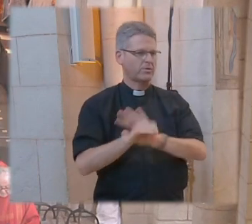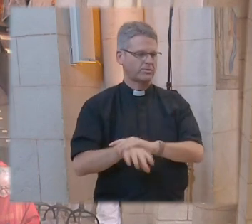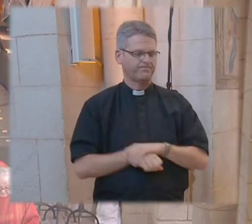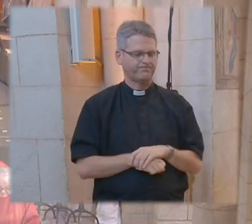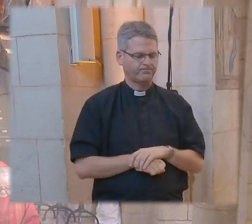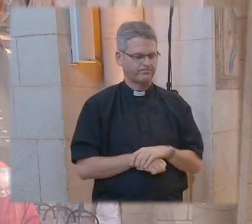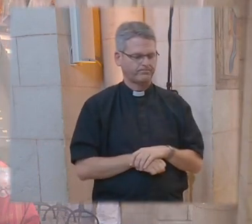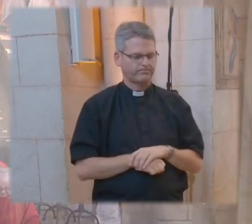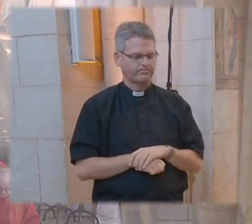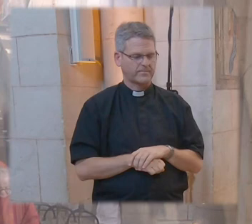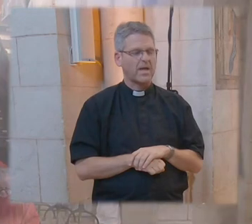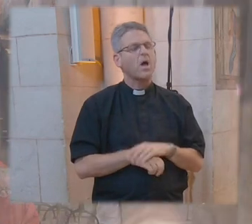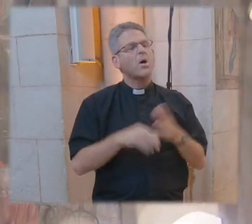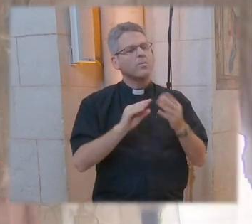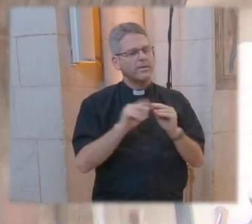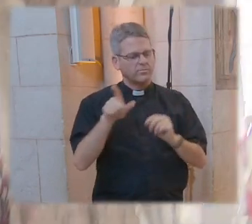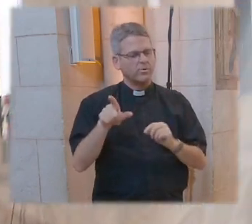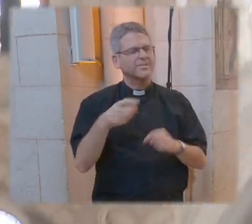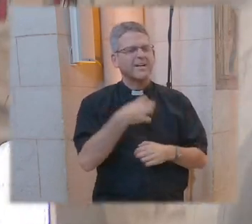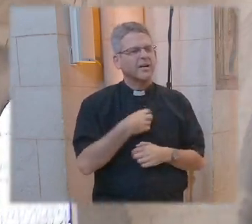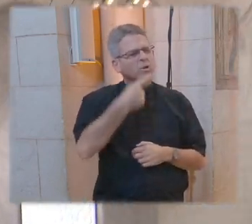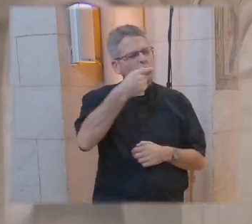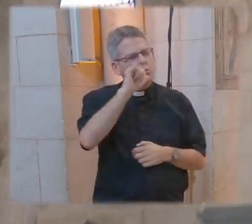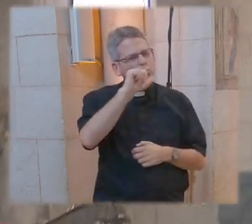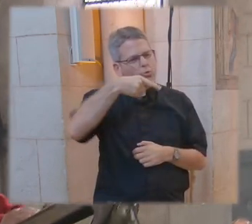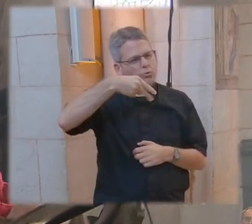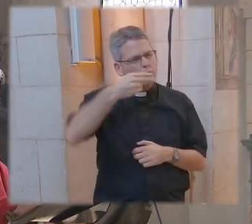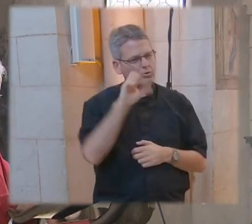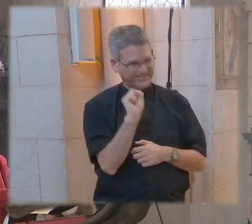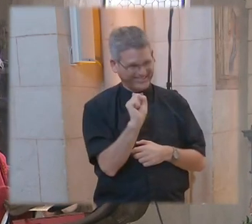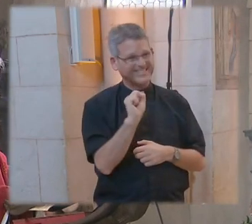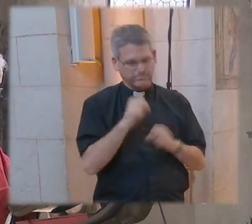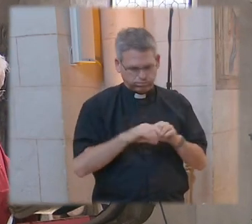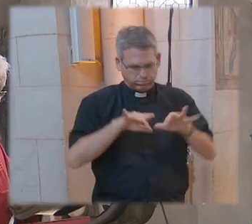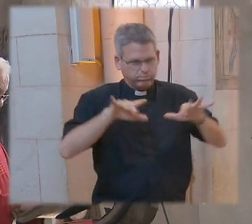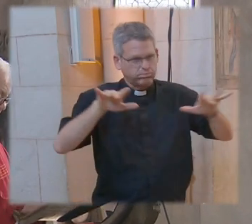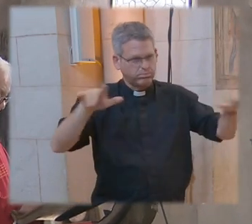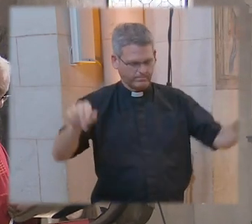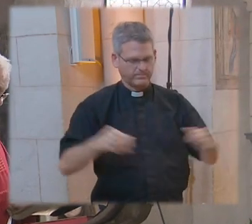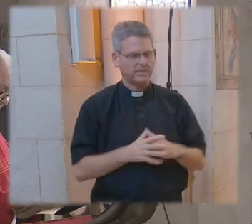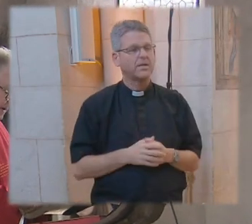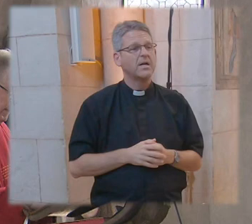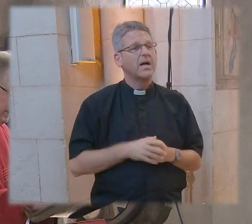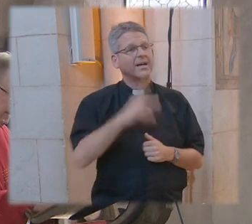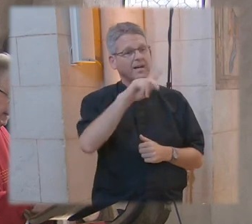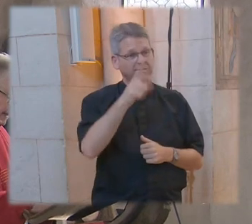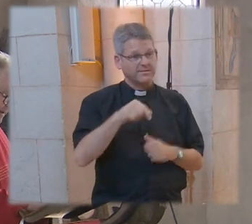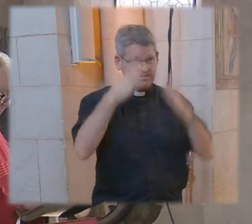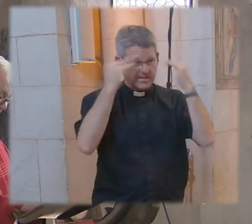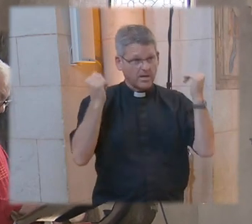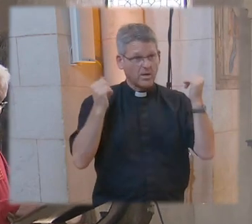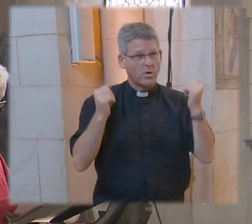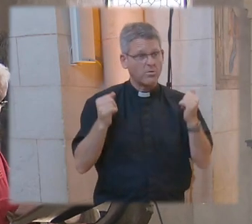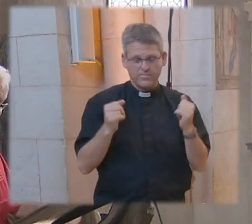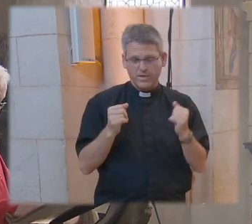Nach Ausbruch einer Typhusepidemie Ende 1944 im KZ Dachau ließ